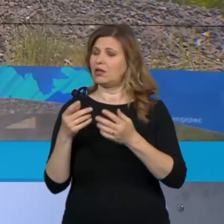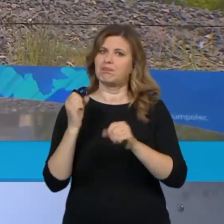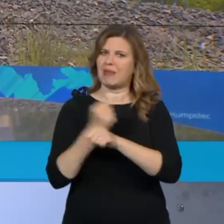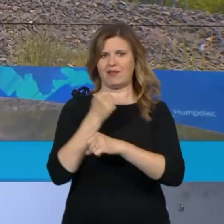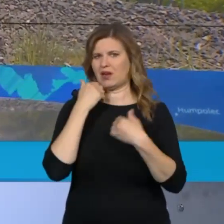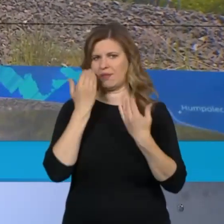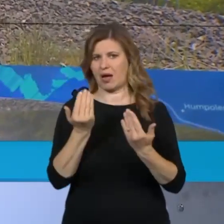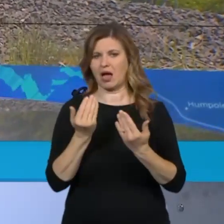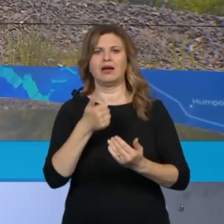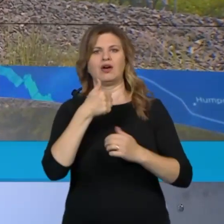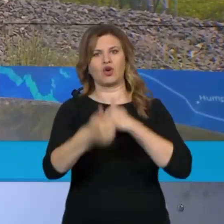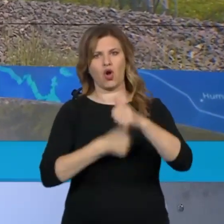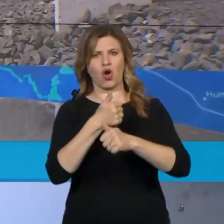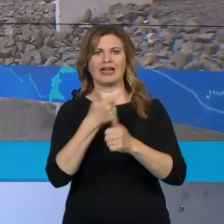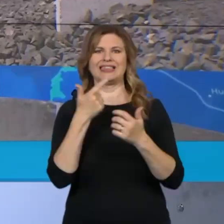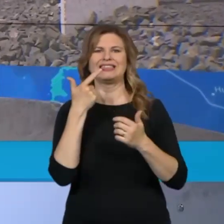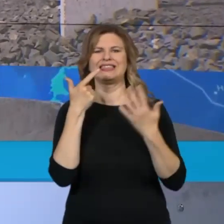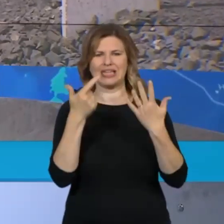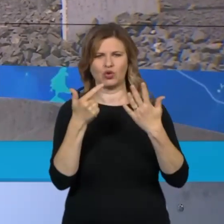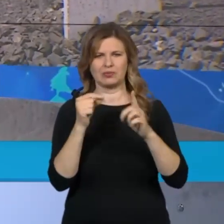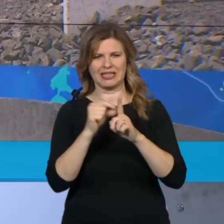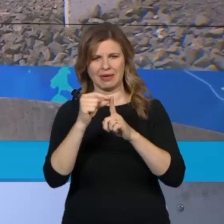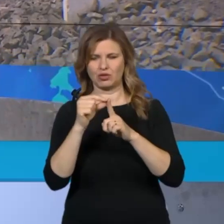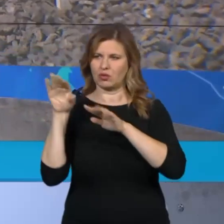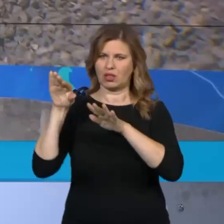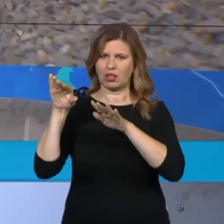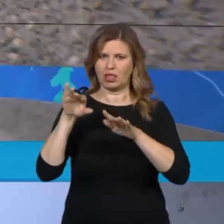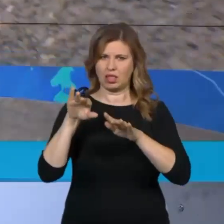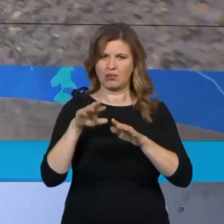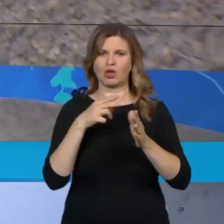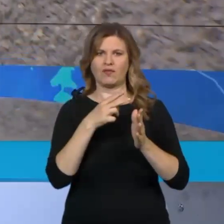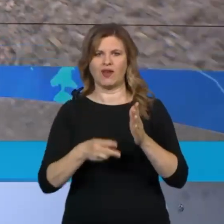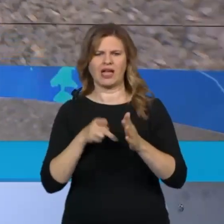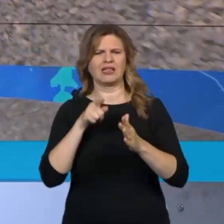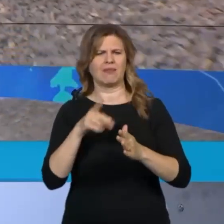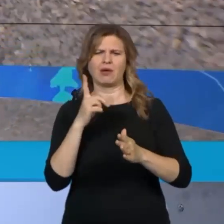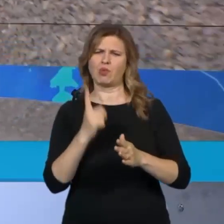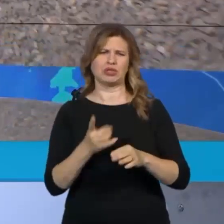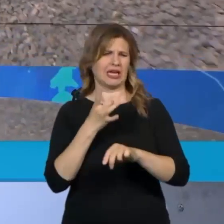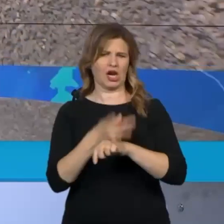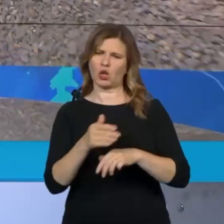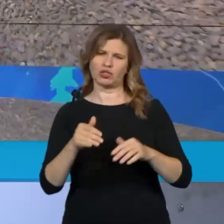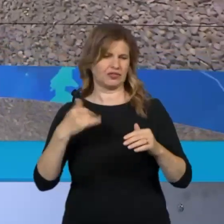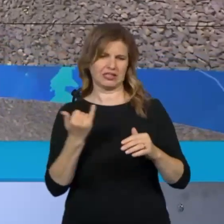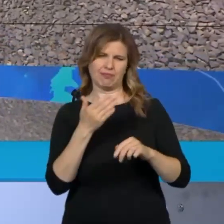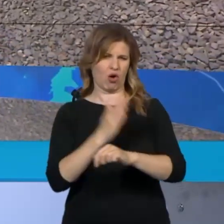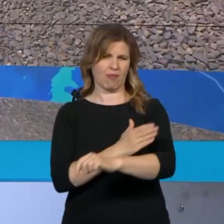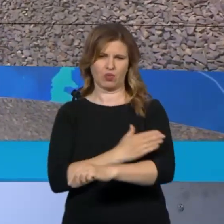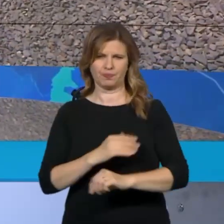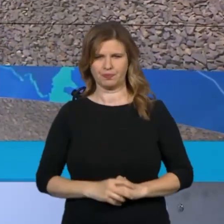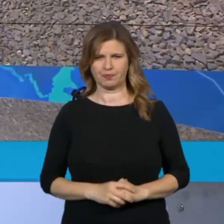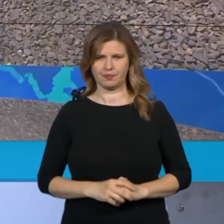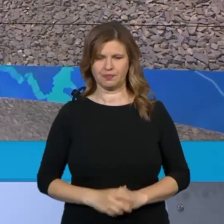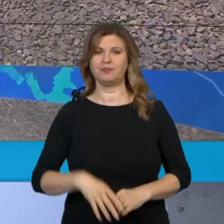7 cm za rok. Vlaky proto z bezpečnostních důvodů úsekem projíždějí sníženou rychlostí a správa železnic po řadě